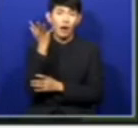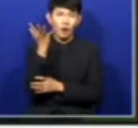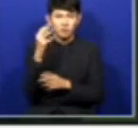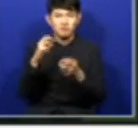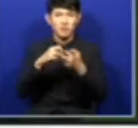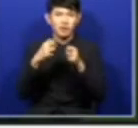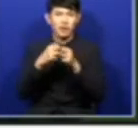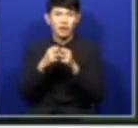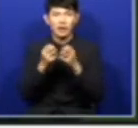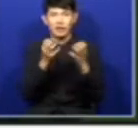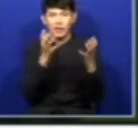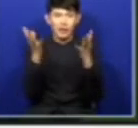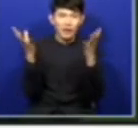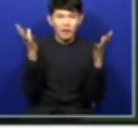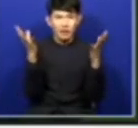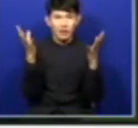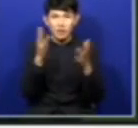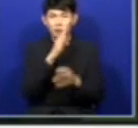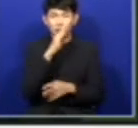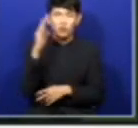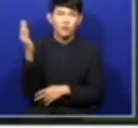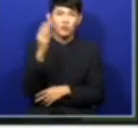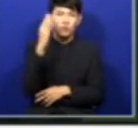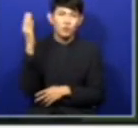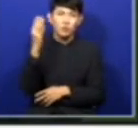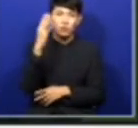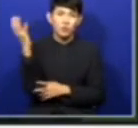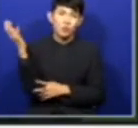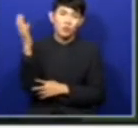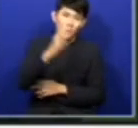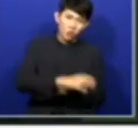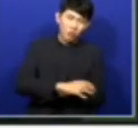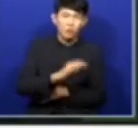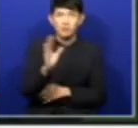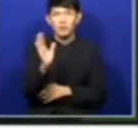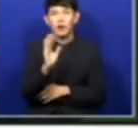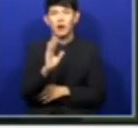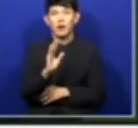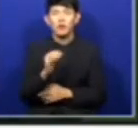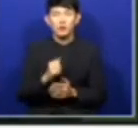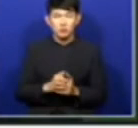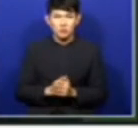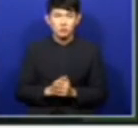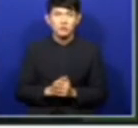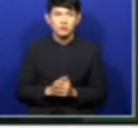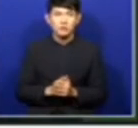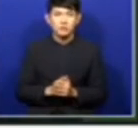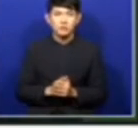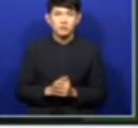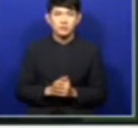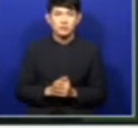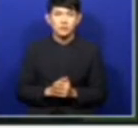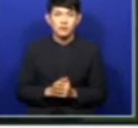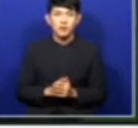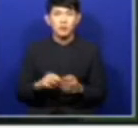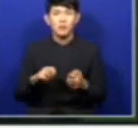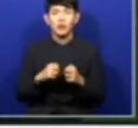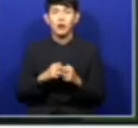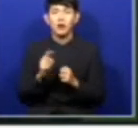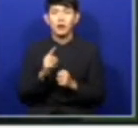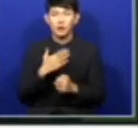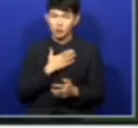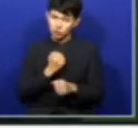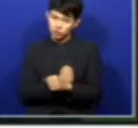าเวลาหน้าฝนลมแรงโค่นล้มหรือว่าหักโค่นลงมากลับกลายเป็นว่าต้องจ้